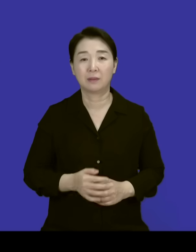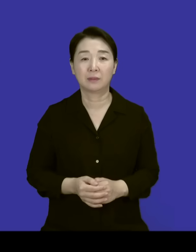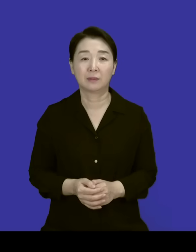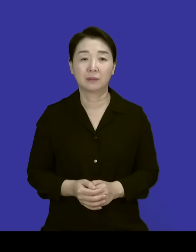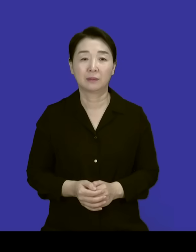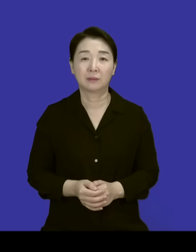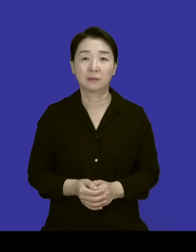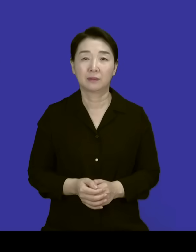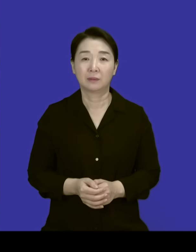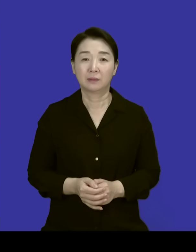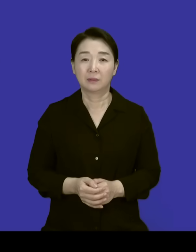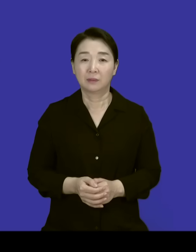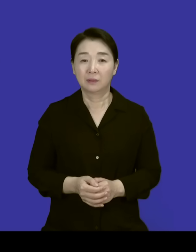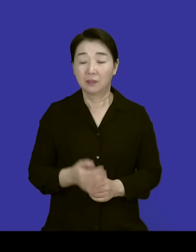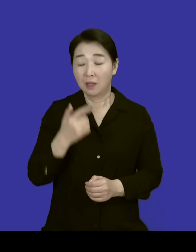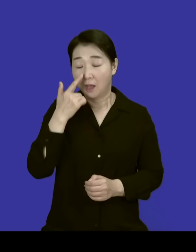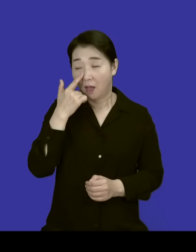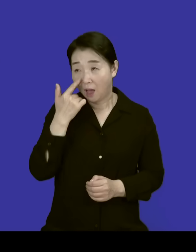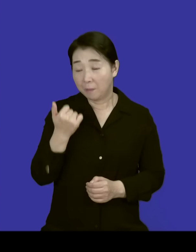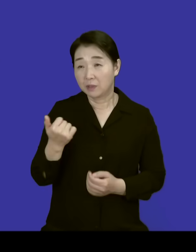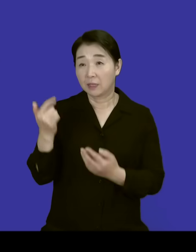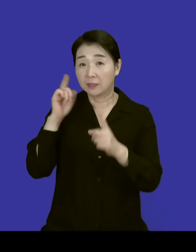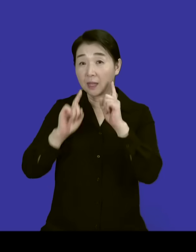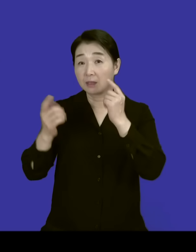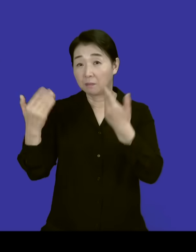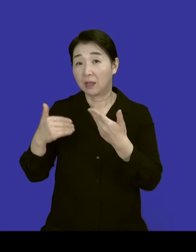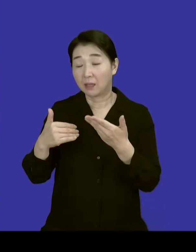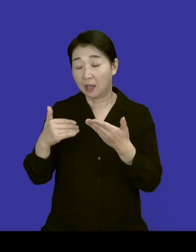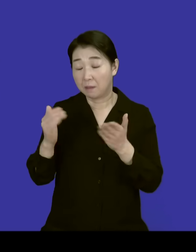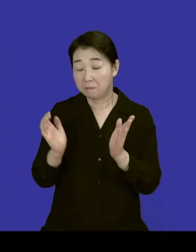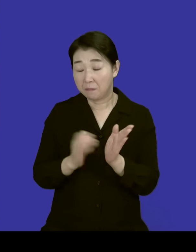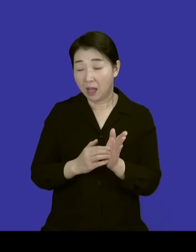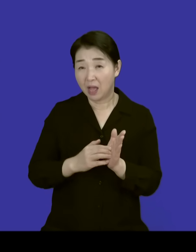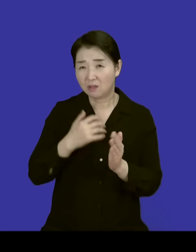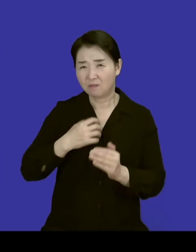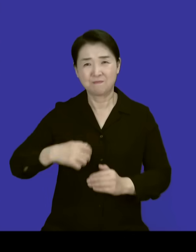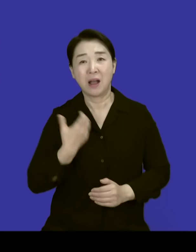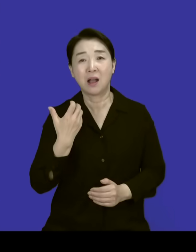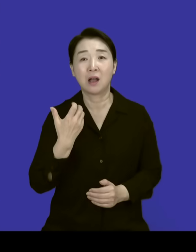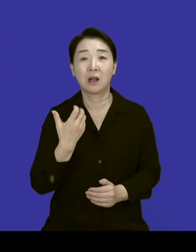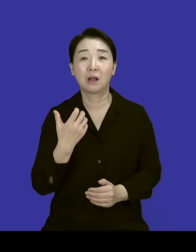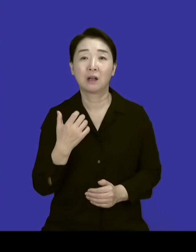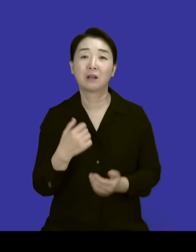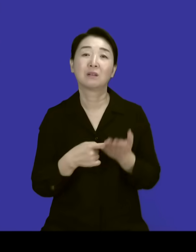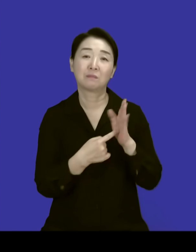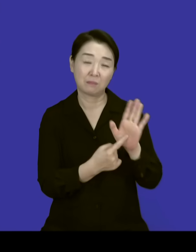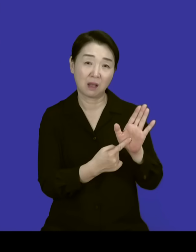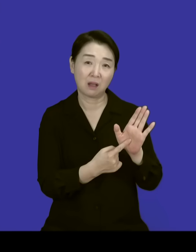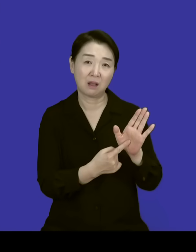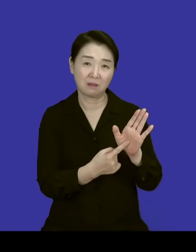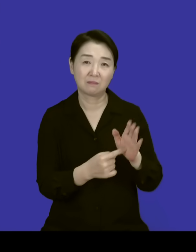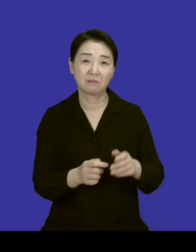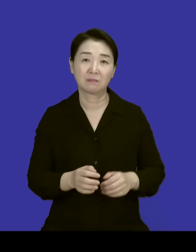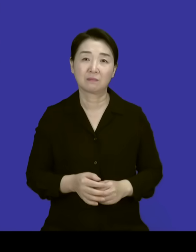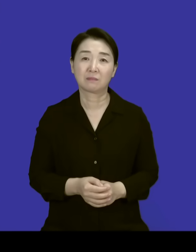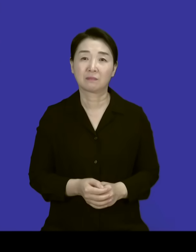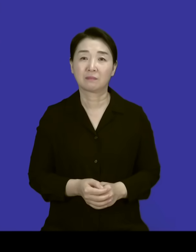이제 아버지에게 그런 받은 상처가 이제 분노로 표출이 됐군요. 그렇게 이제 시간이 감소 예. 됐던 것 같아요.